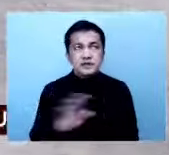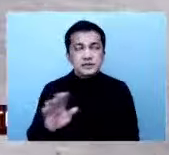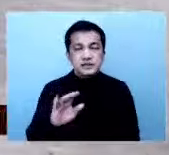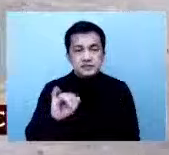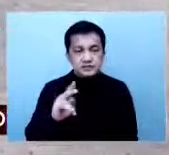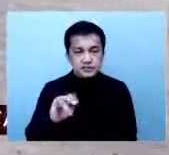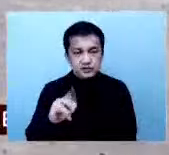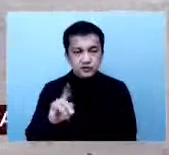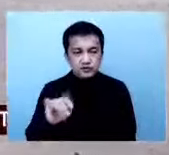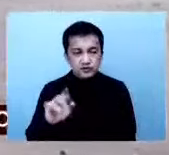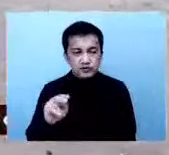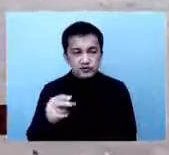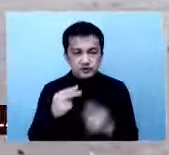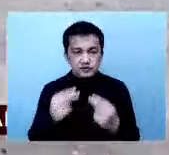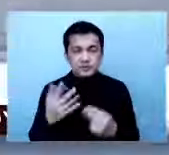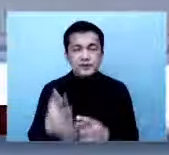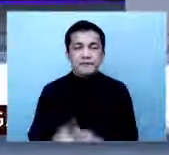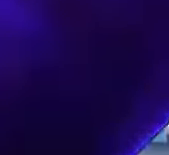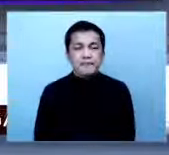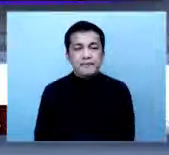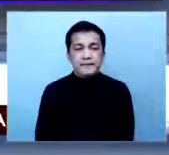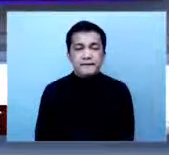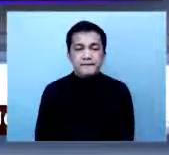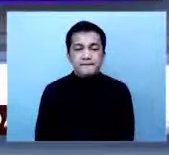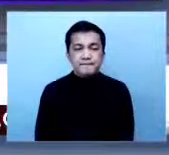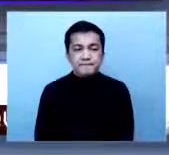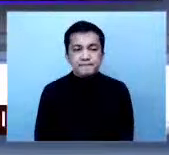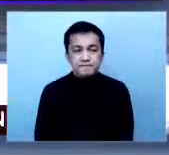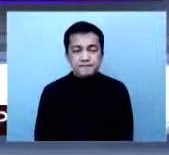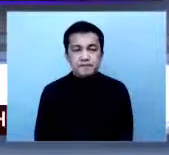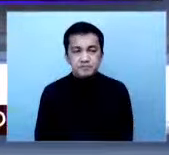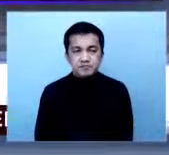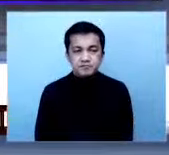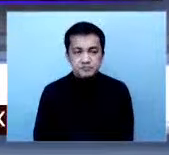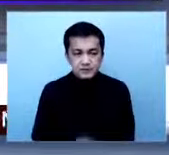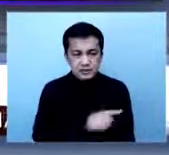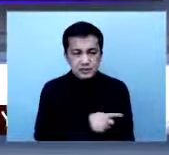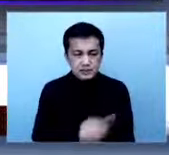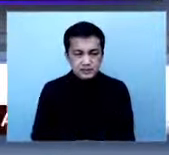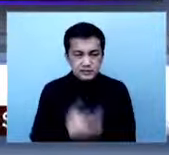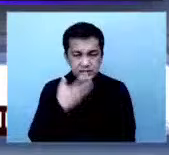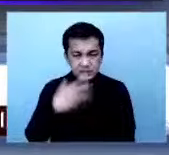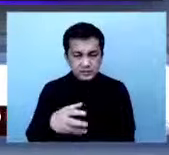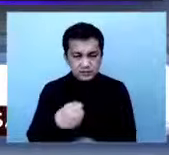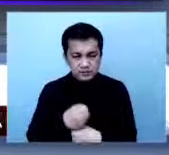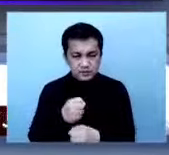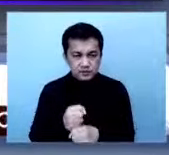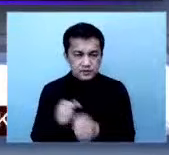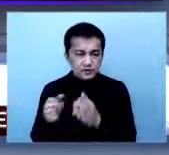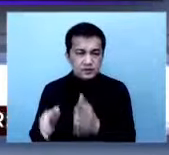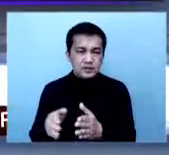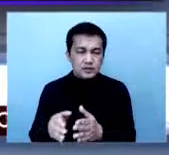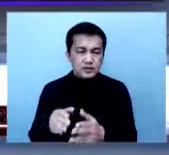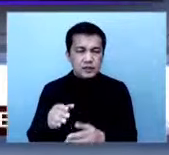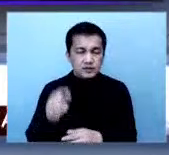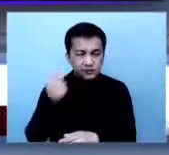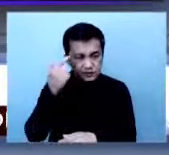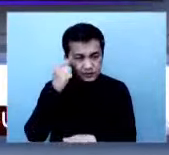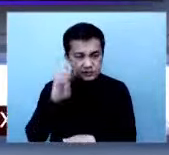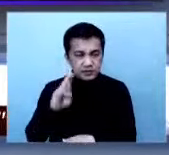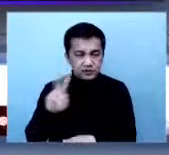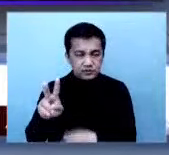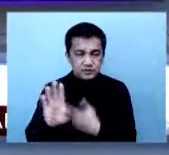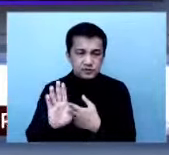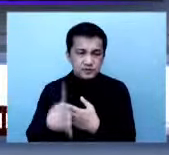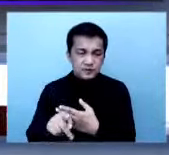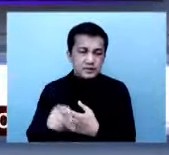Jenny dongon news 5 Sa tindi ng init Gumagawa na ng paraan ng administrasyong Marcos para maibalik